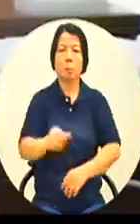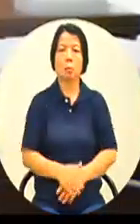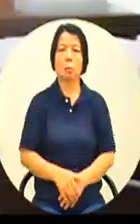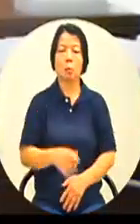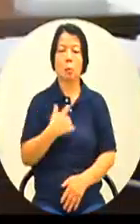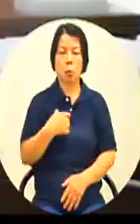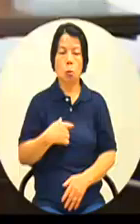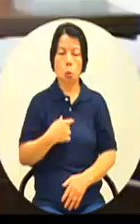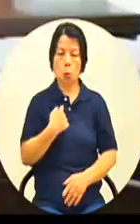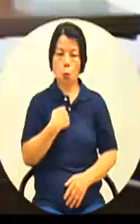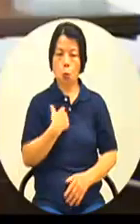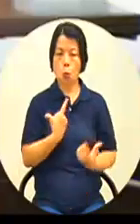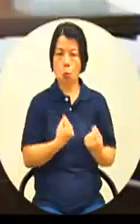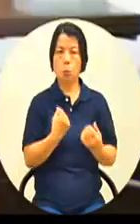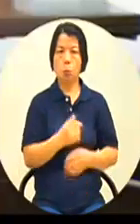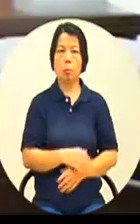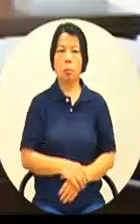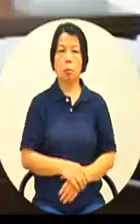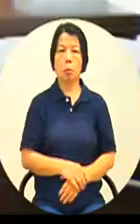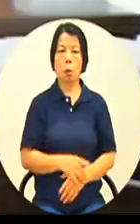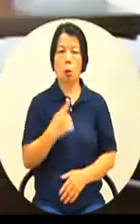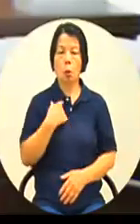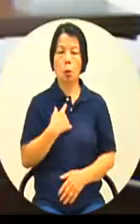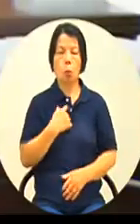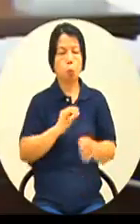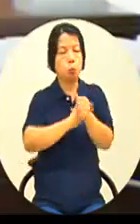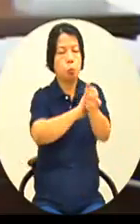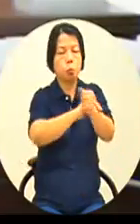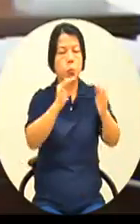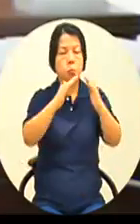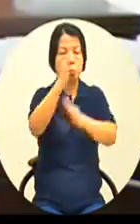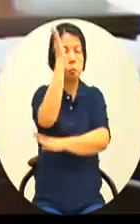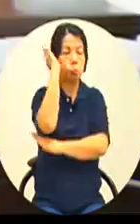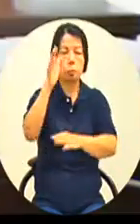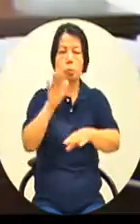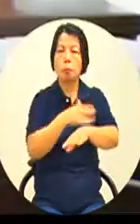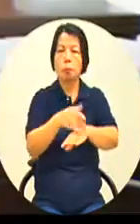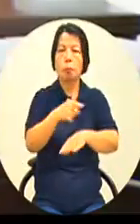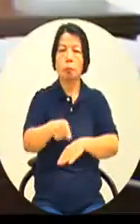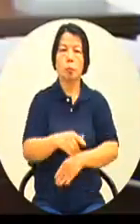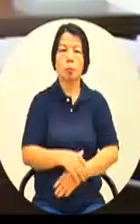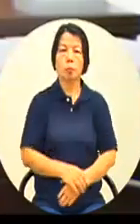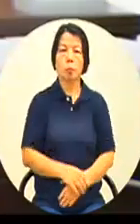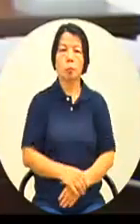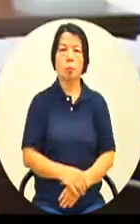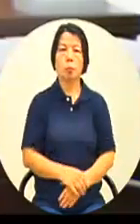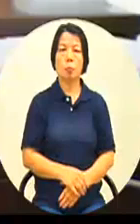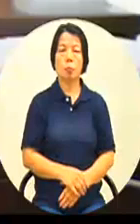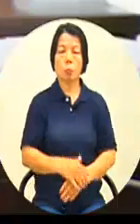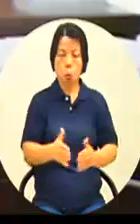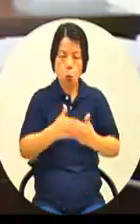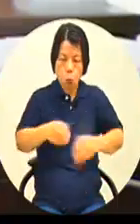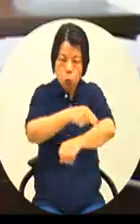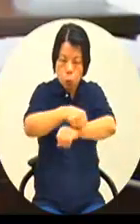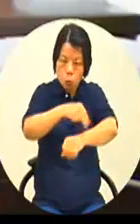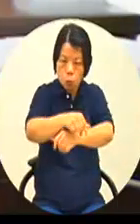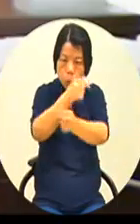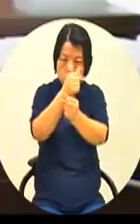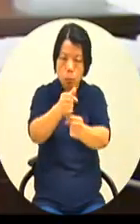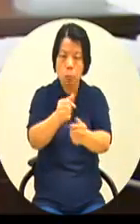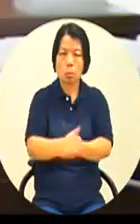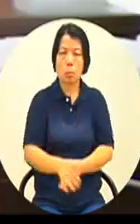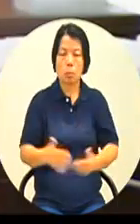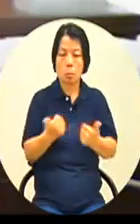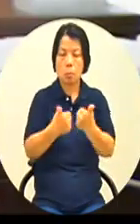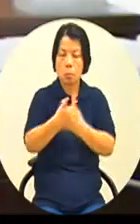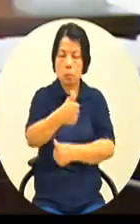乔都在这里很清楚，我不会支持。哈、哦，那你们如果在技巧上你们的规划好的时候，让我们议员